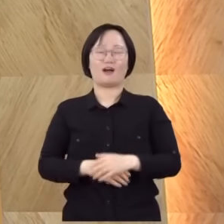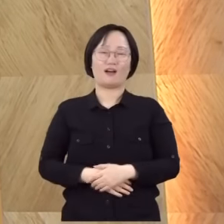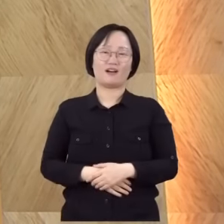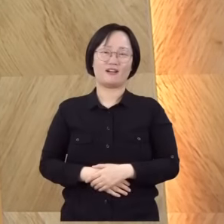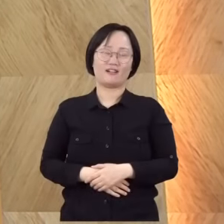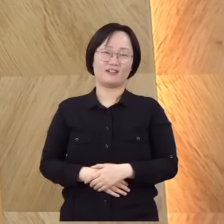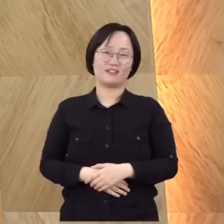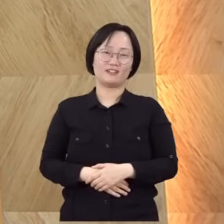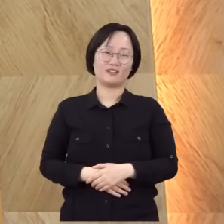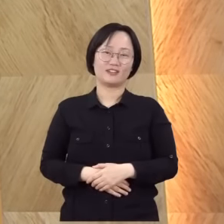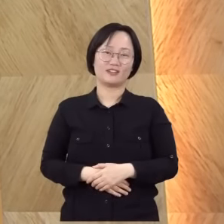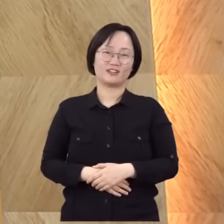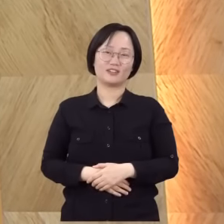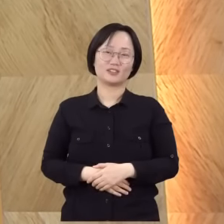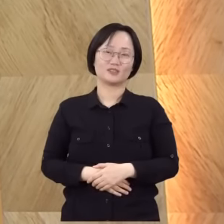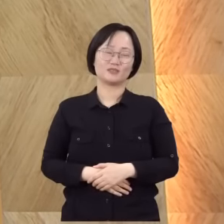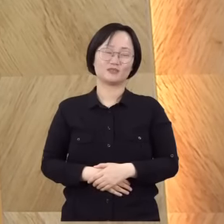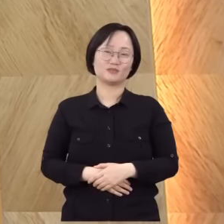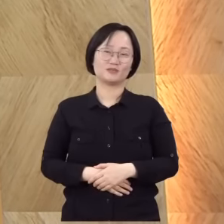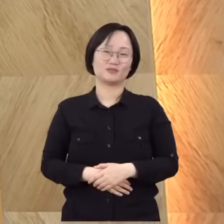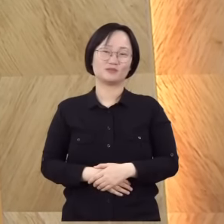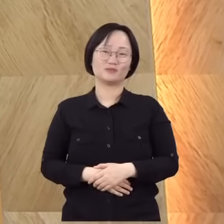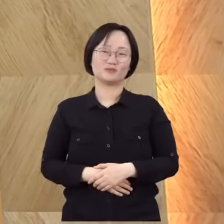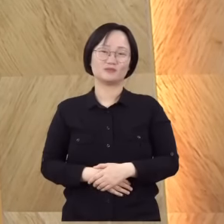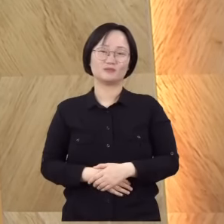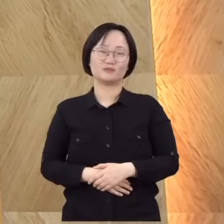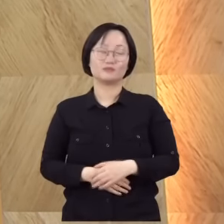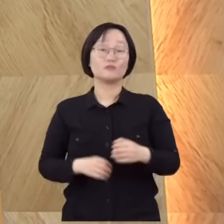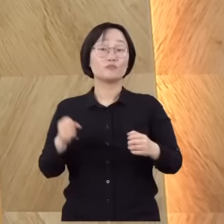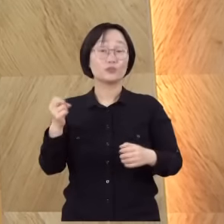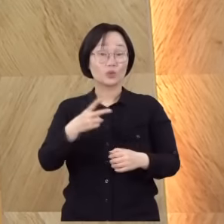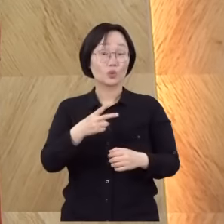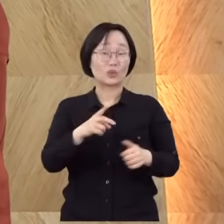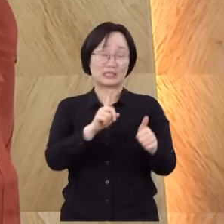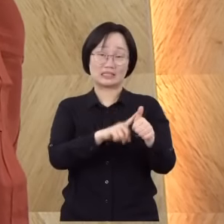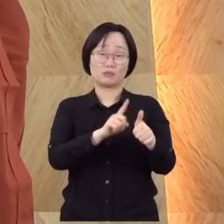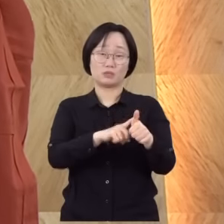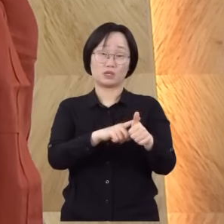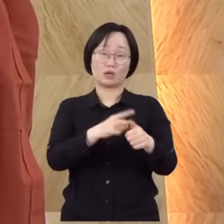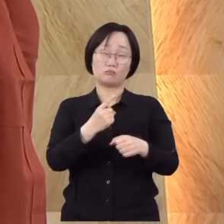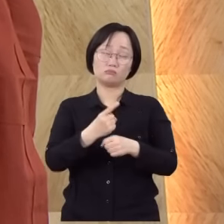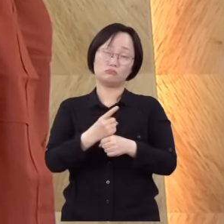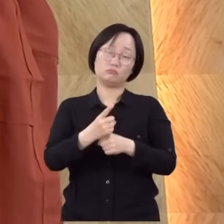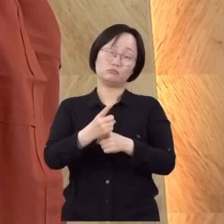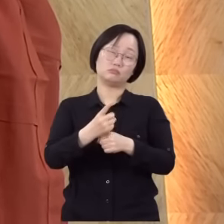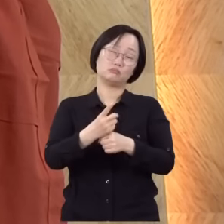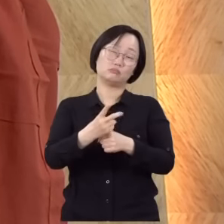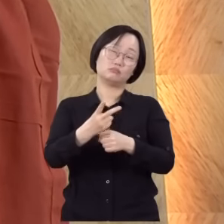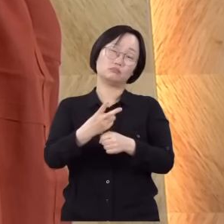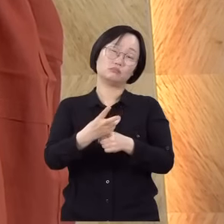합니다 그리고 그 후로 몇 년이 지난